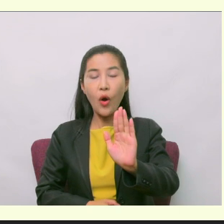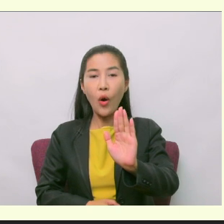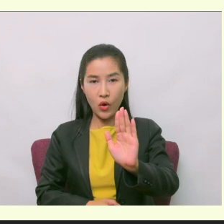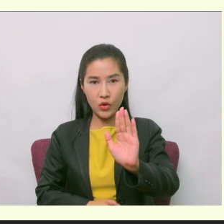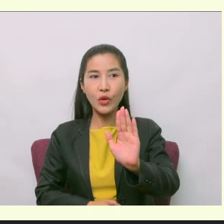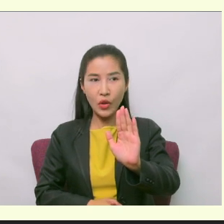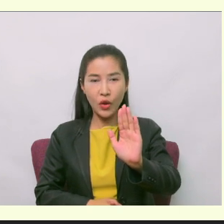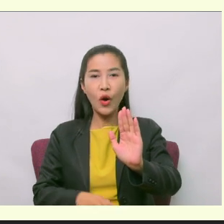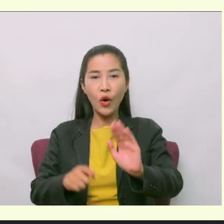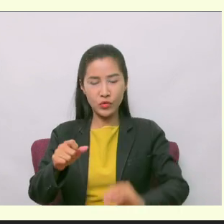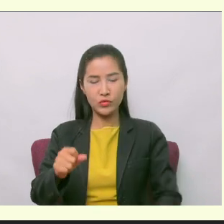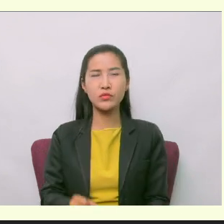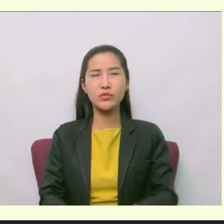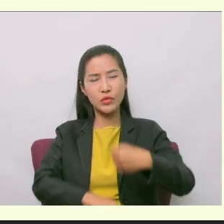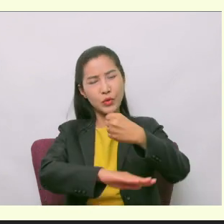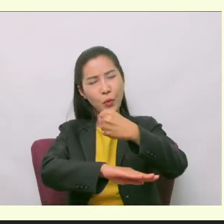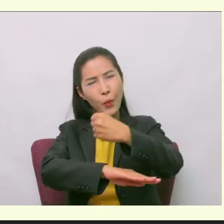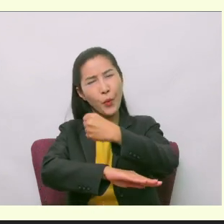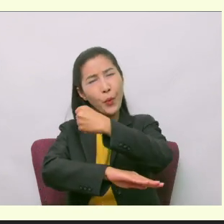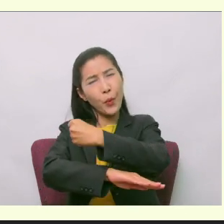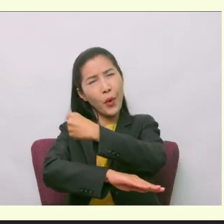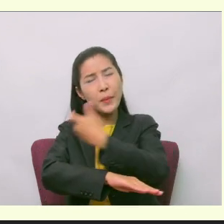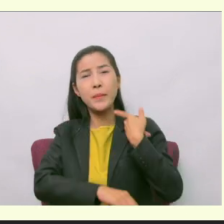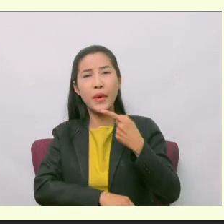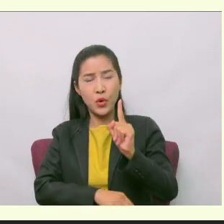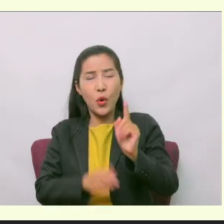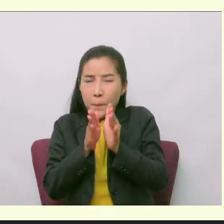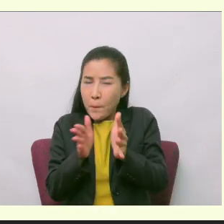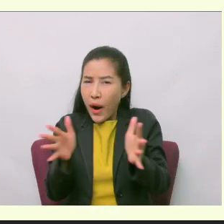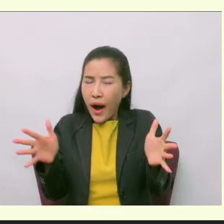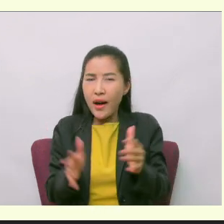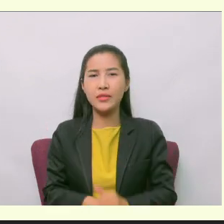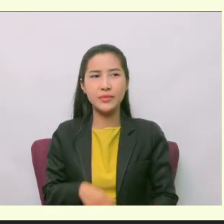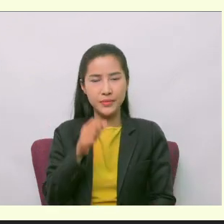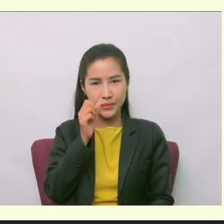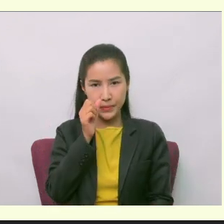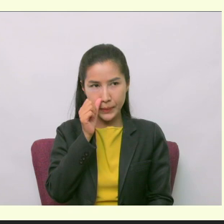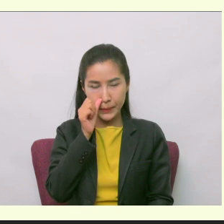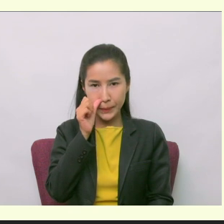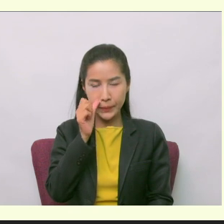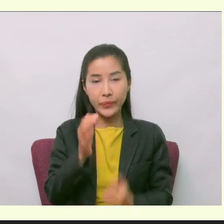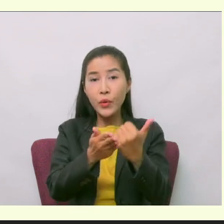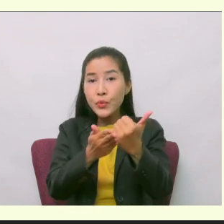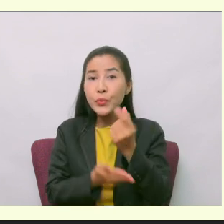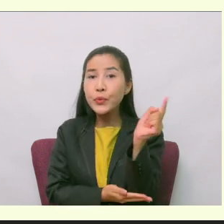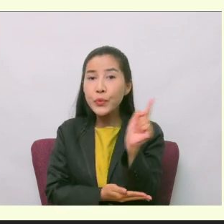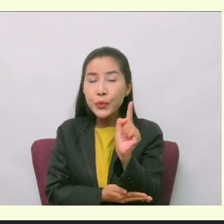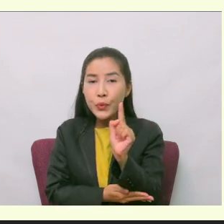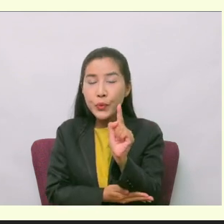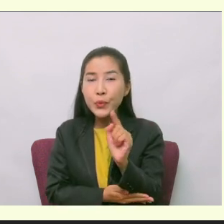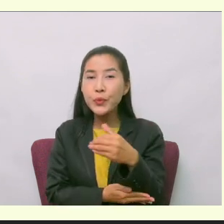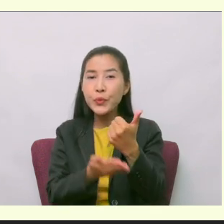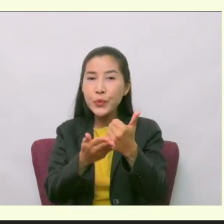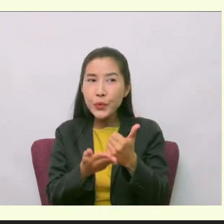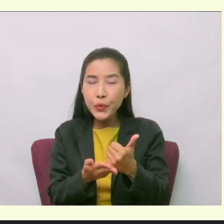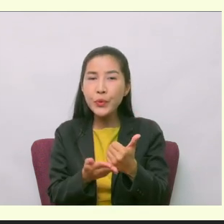บนะคะมันมีประโยชน์มากมายเลยทีเดียวนะคะนั่นก็คือนะคะสามารถที่จะช่วยนะคะเมื่อสักครู่นี้ที่ได้พูดไปก็คือเ